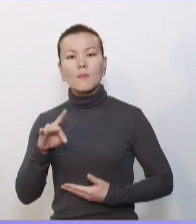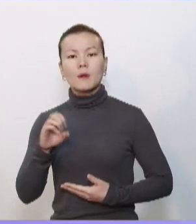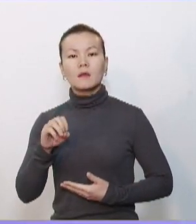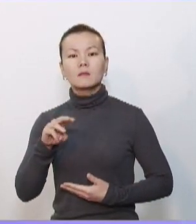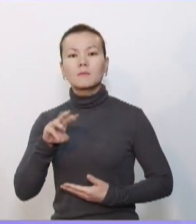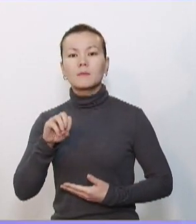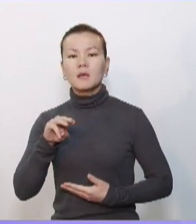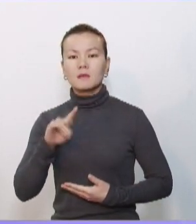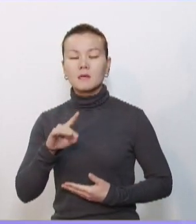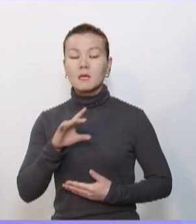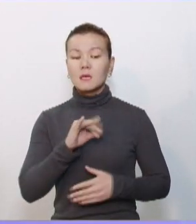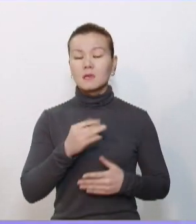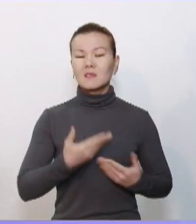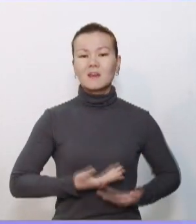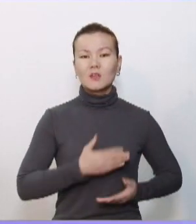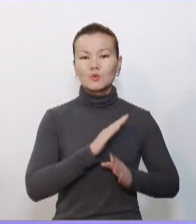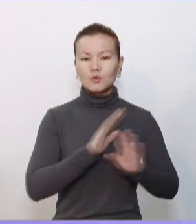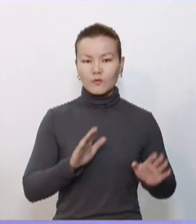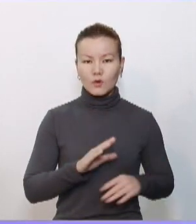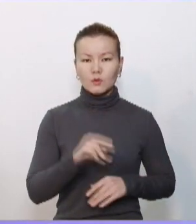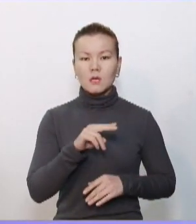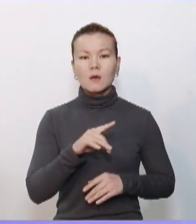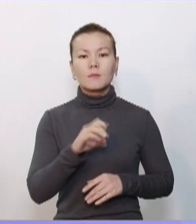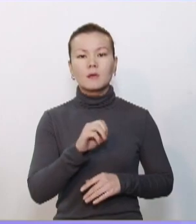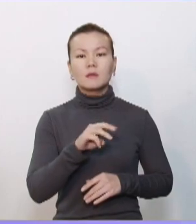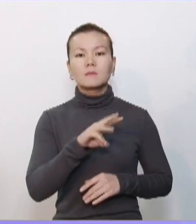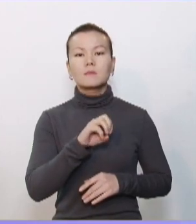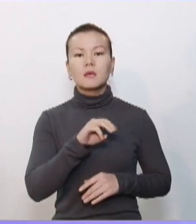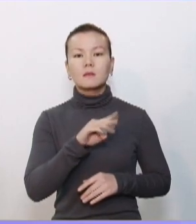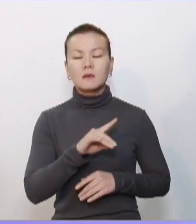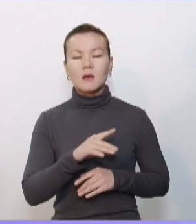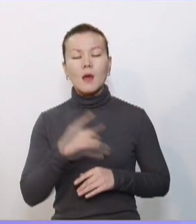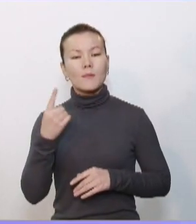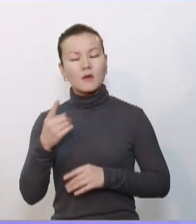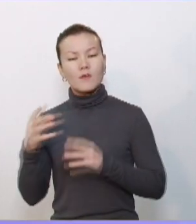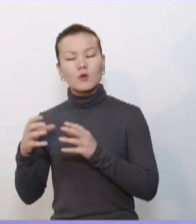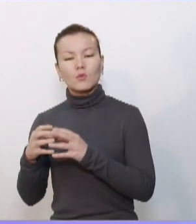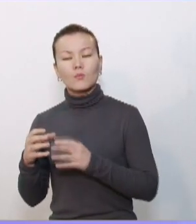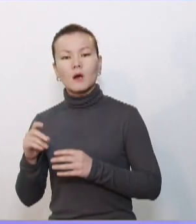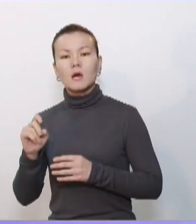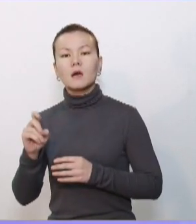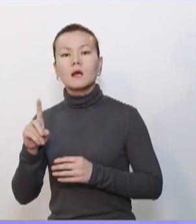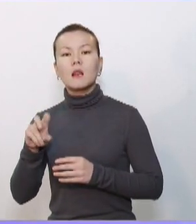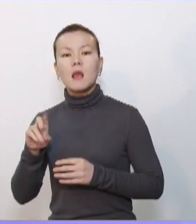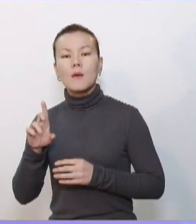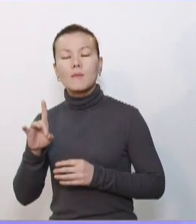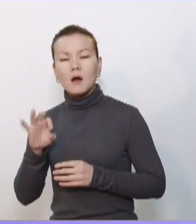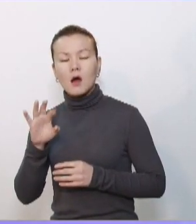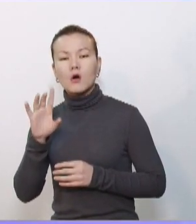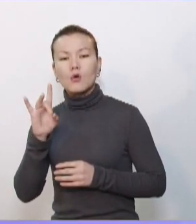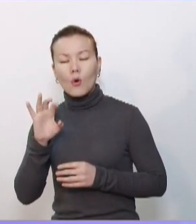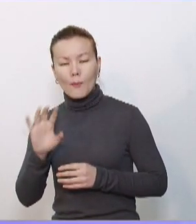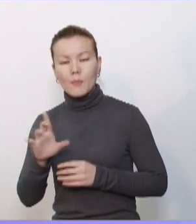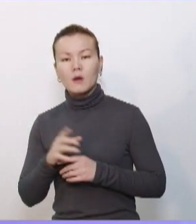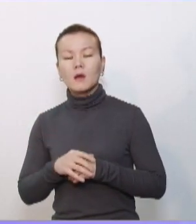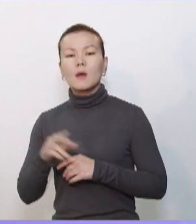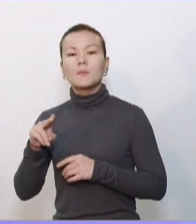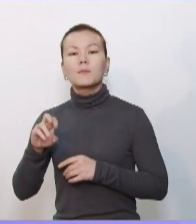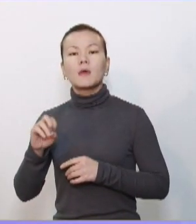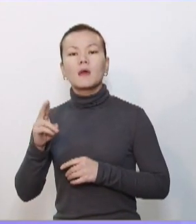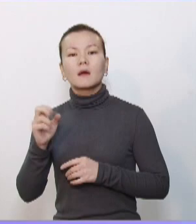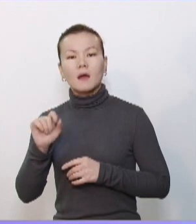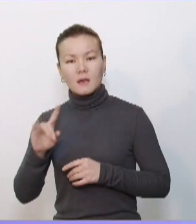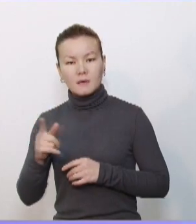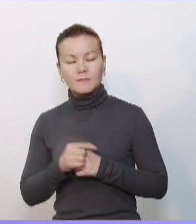и неодушевленные предметы. Первая группа – хлебороб, пекарь. Вторая